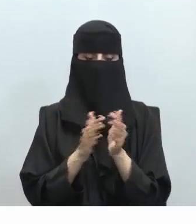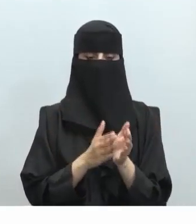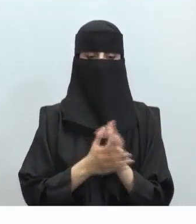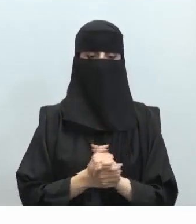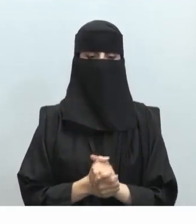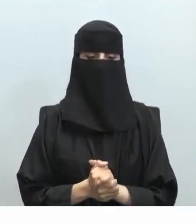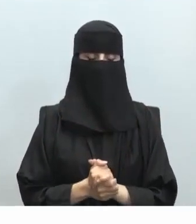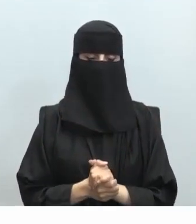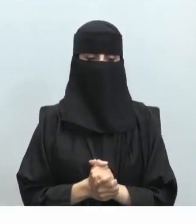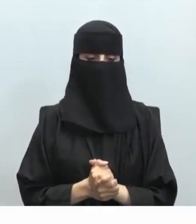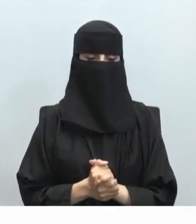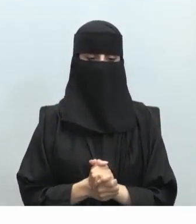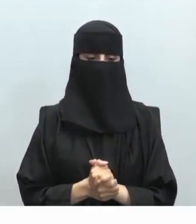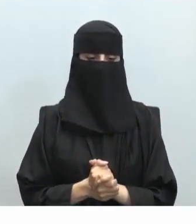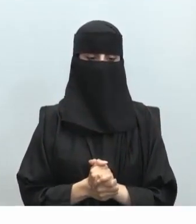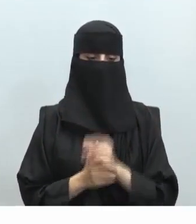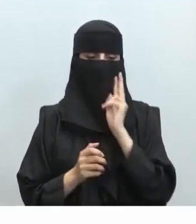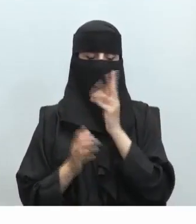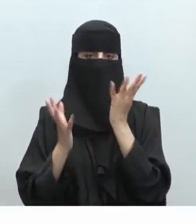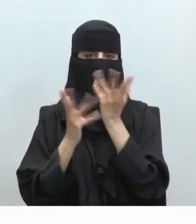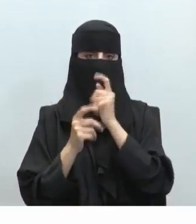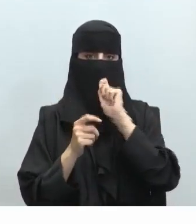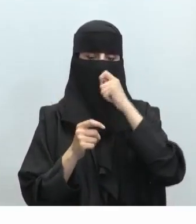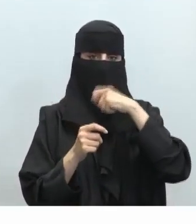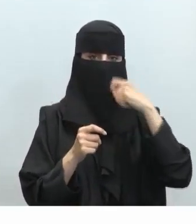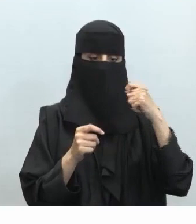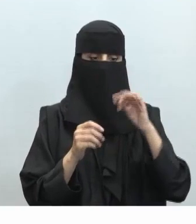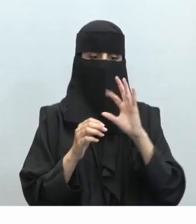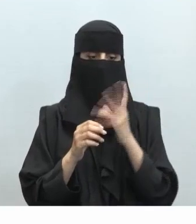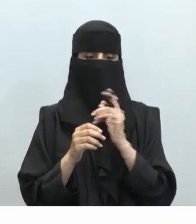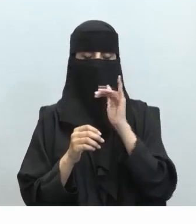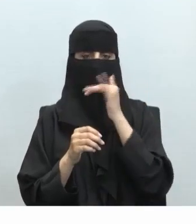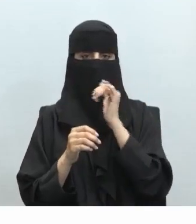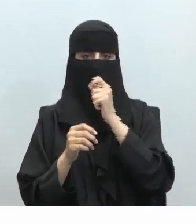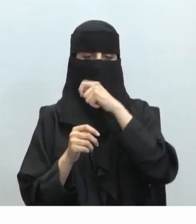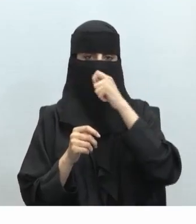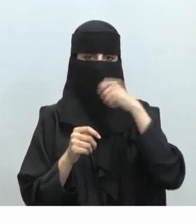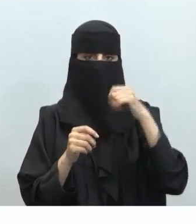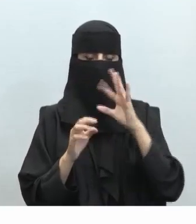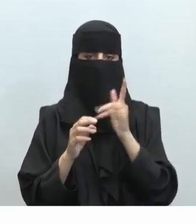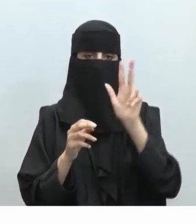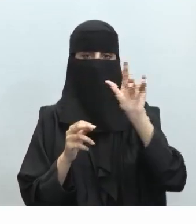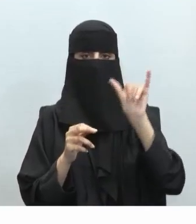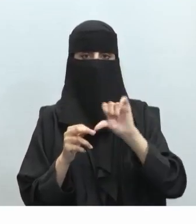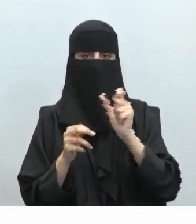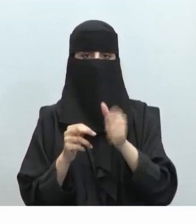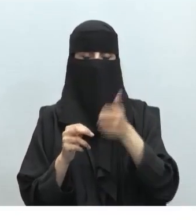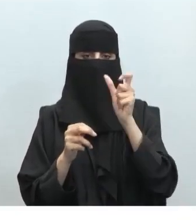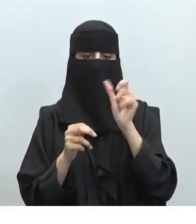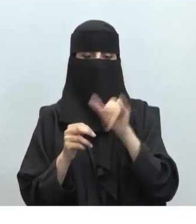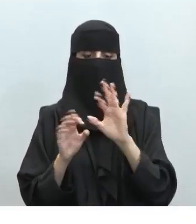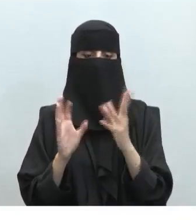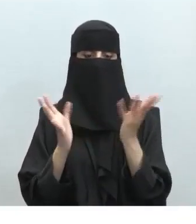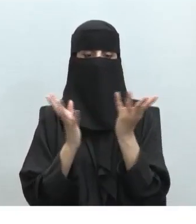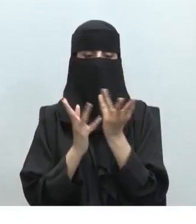المراه وهذا الرجل ومثل ما ذكرت لكم الارقام بالانجليزي هنا و بالارقام باليوناني تعبر عن عدد الاجيال